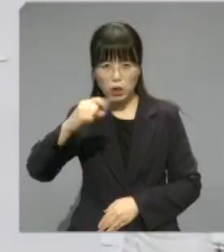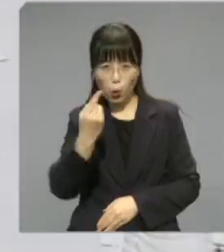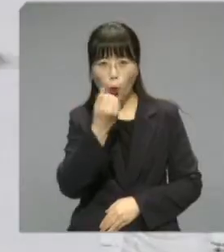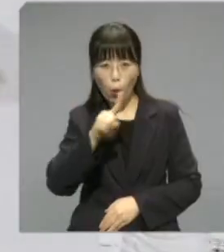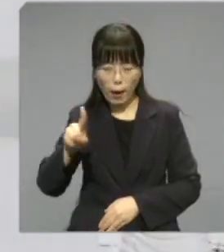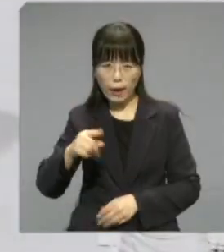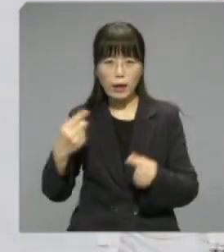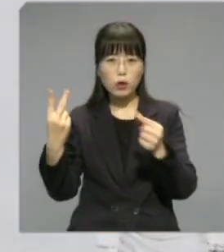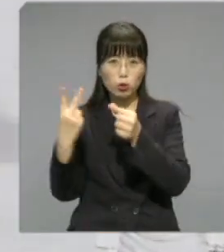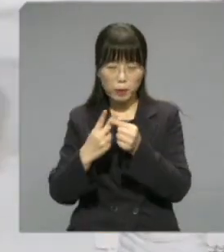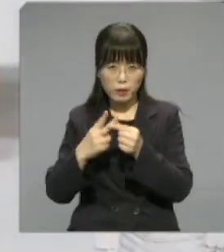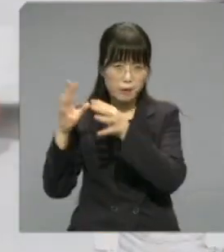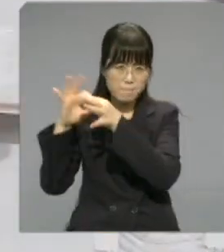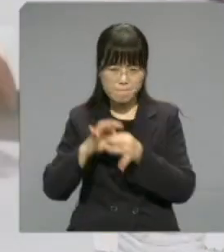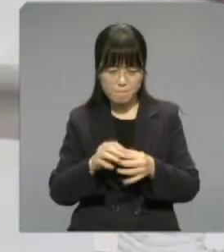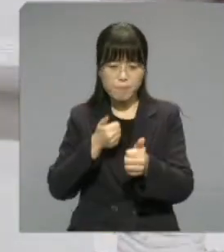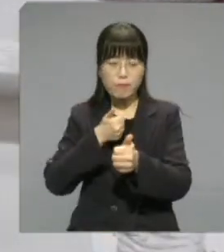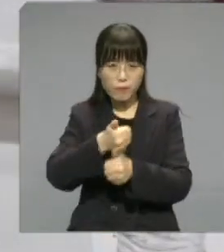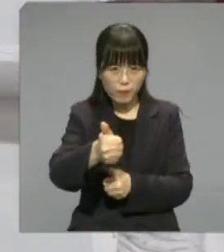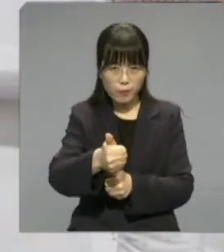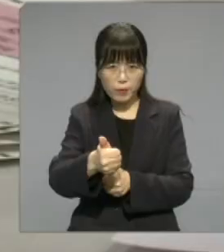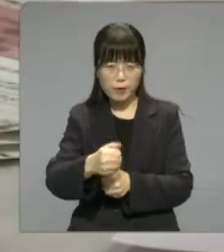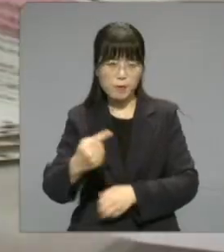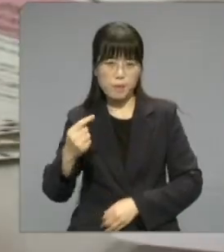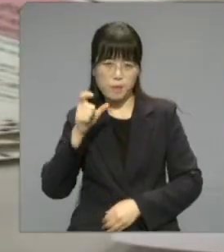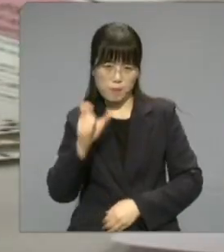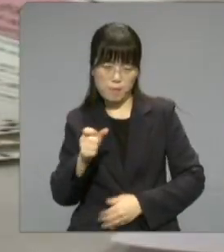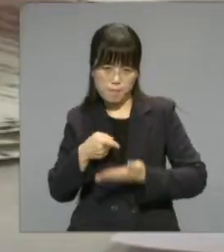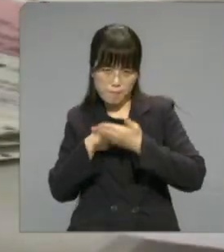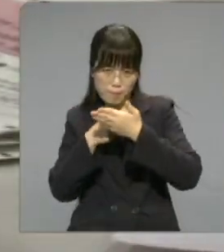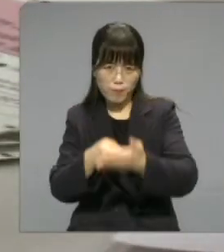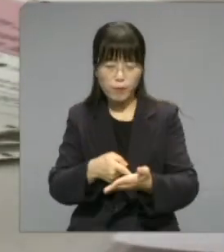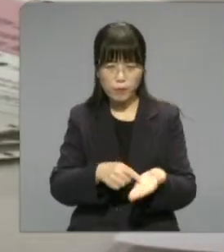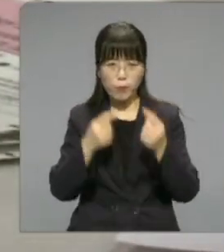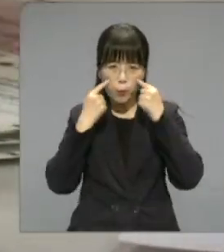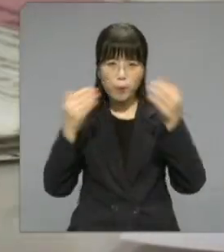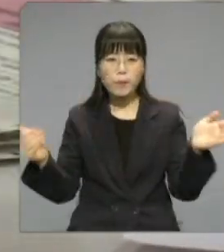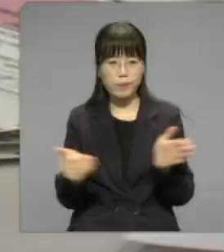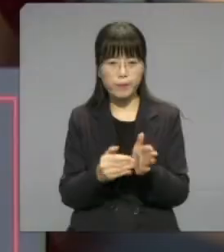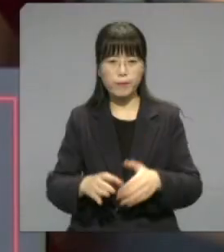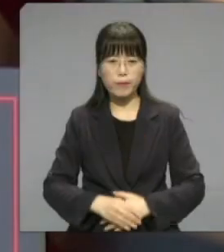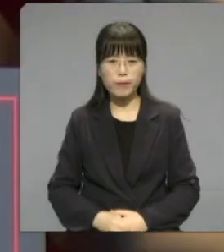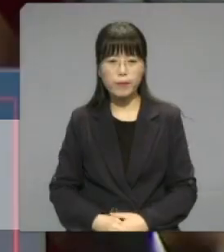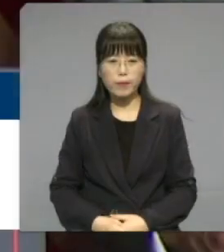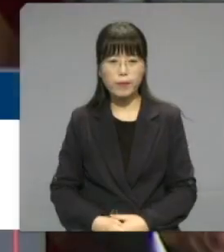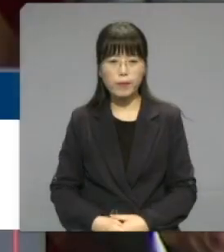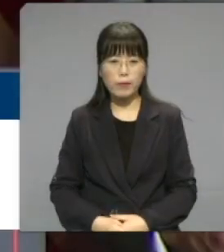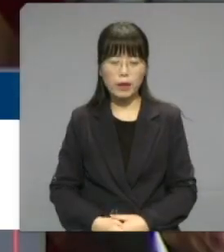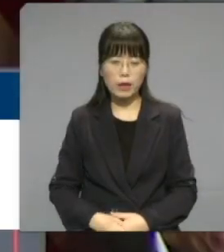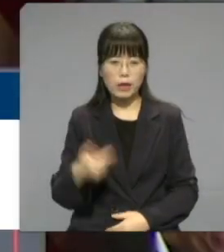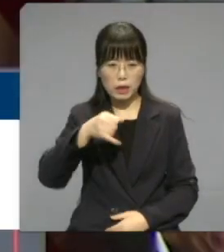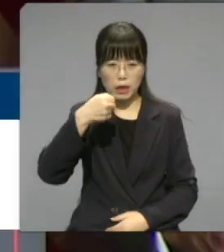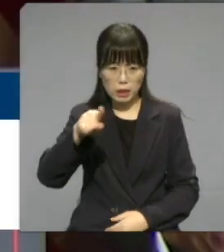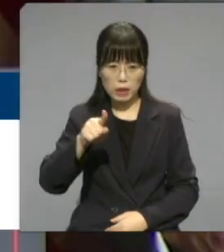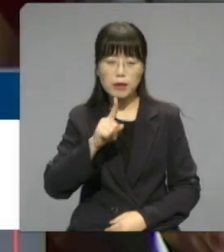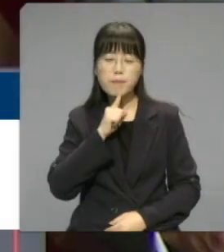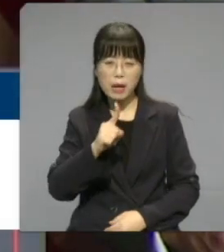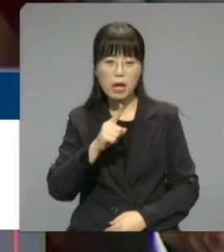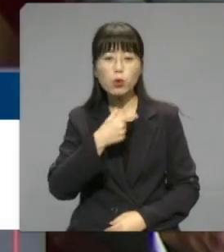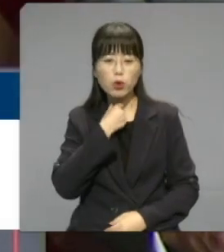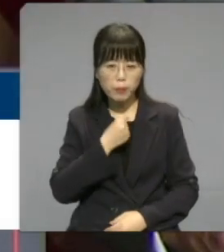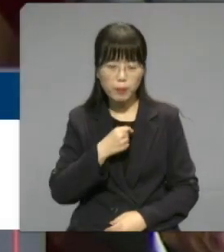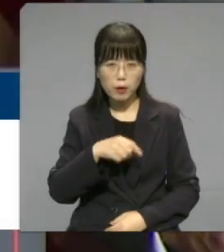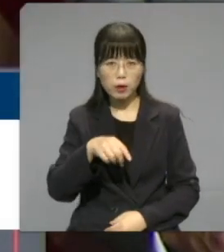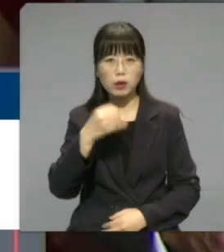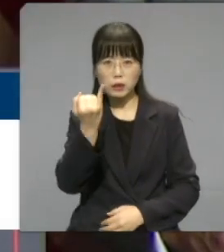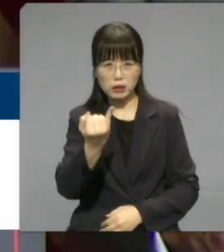연속 과반 득표로 2연승을 거두며 대세론을 다시 확인시켰습니다. And just a little note to Nikki. She's